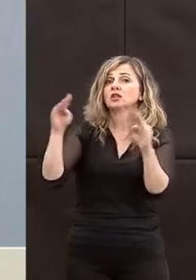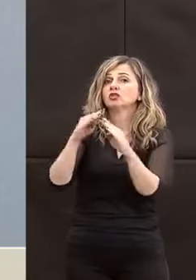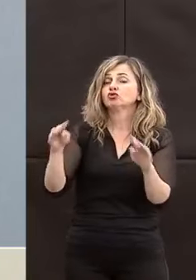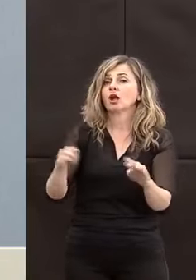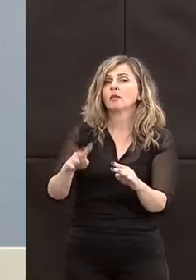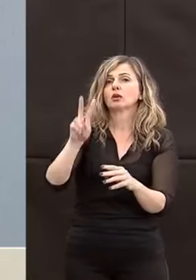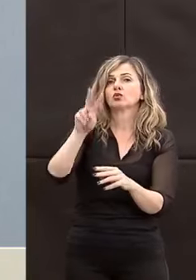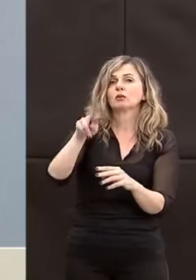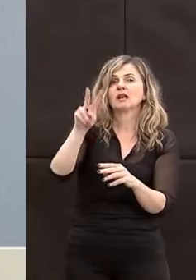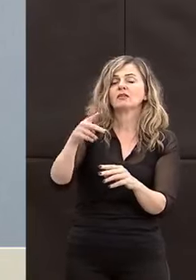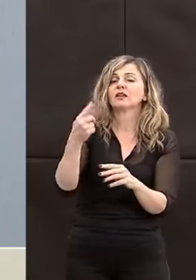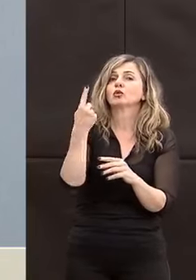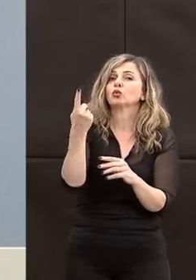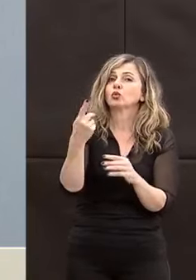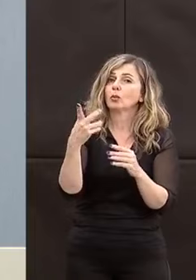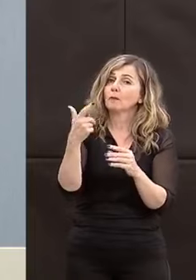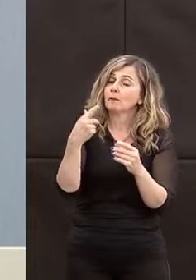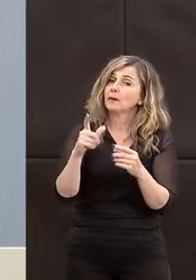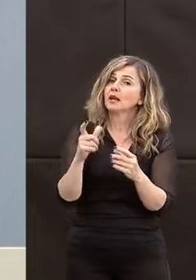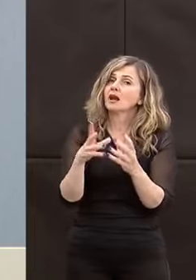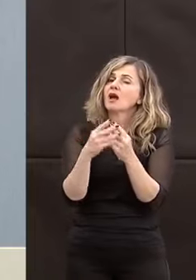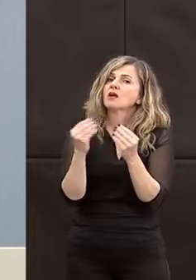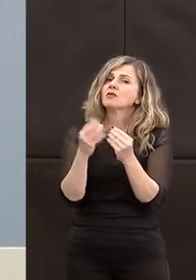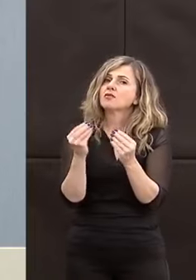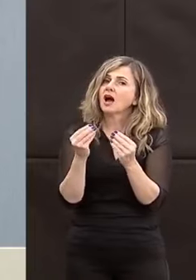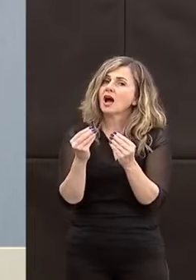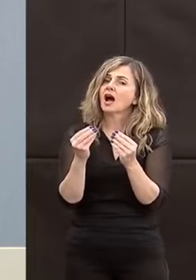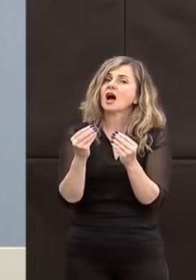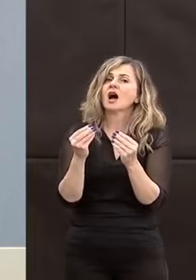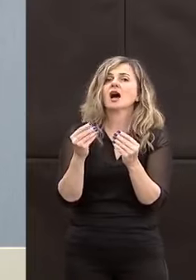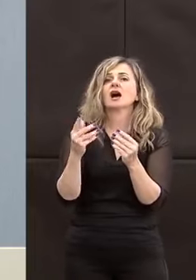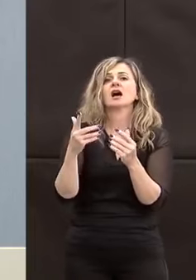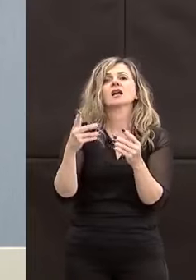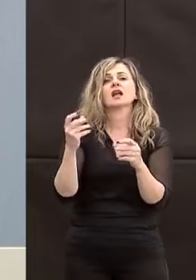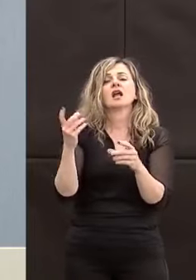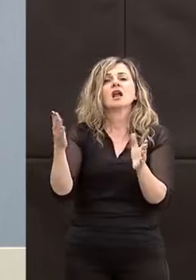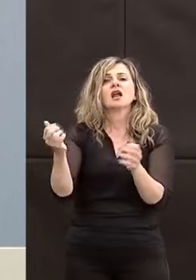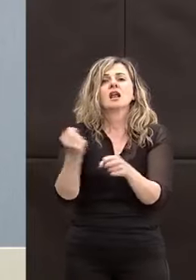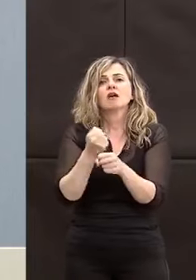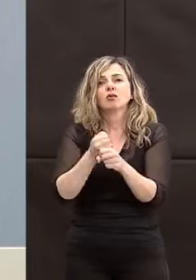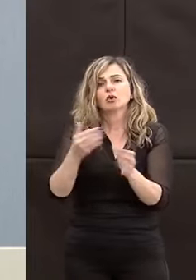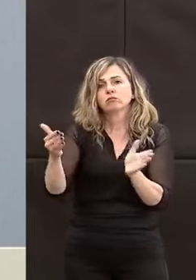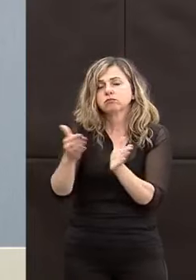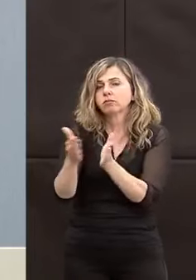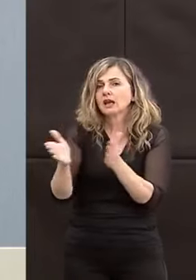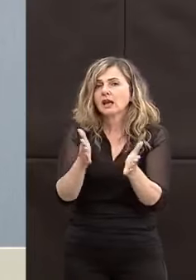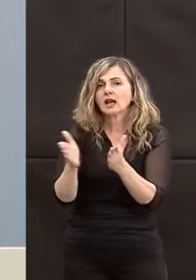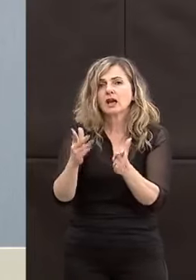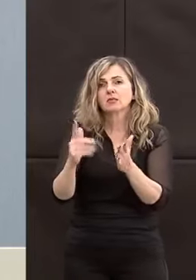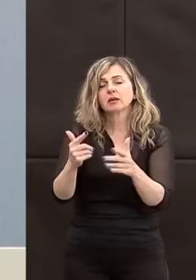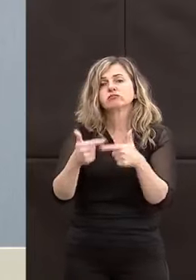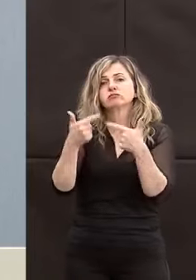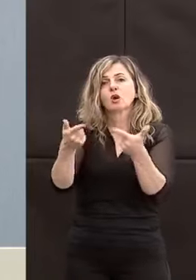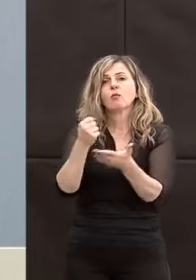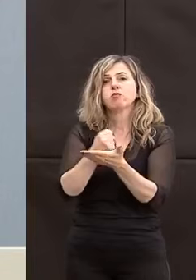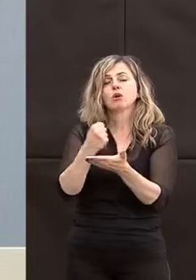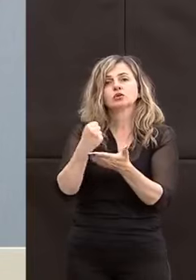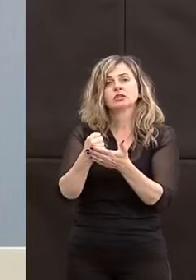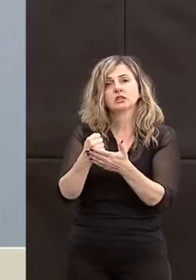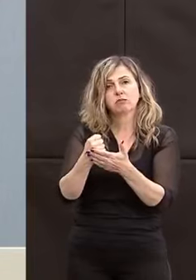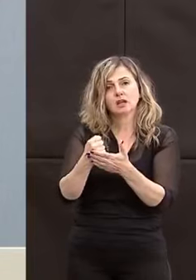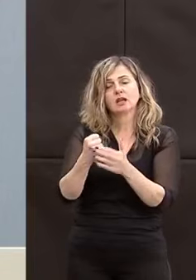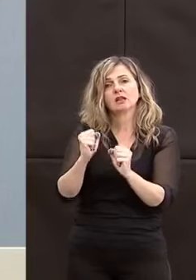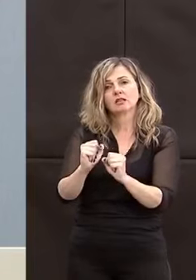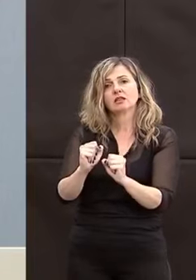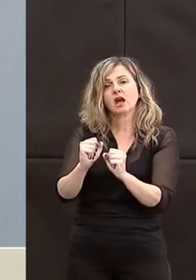diceva prima il vicepresidente tonino precarie per dare la possibilità a questi rifugi di mantenere